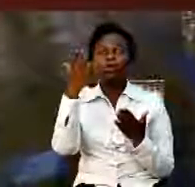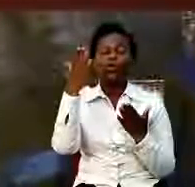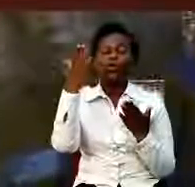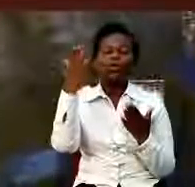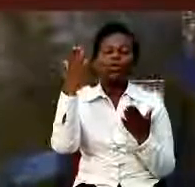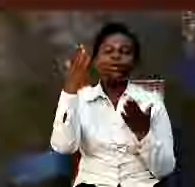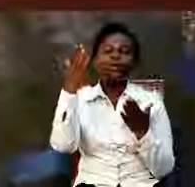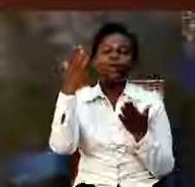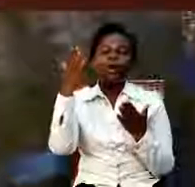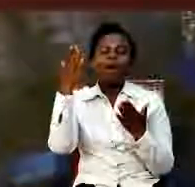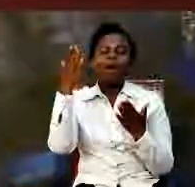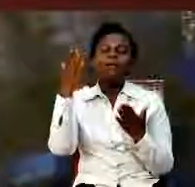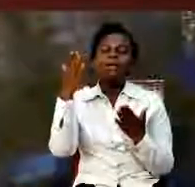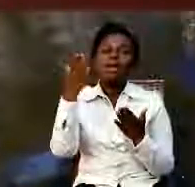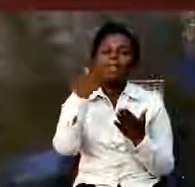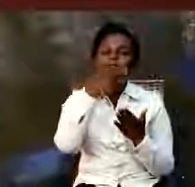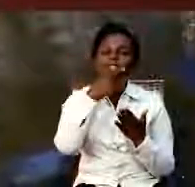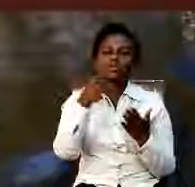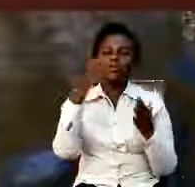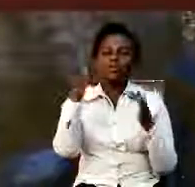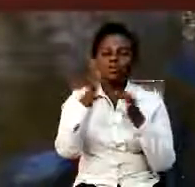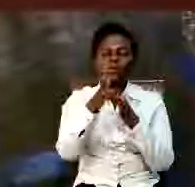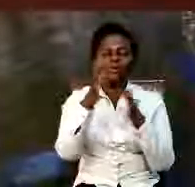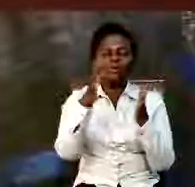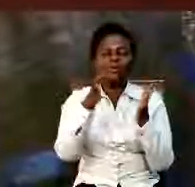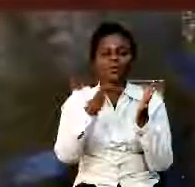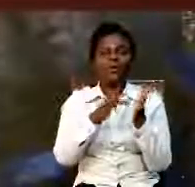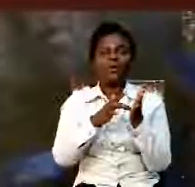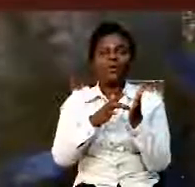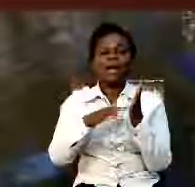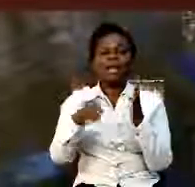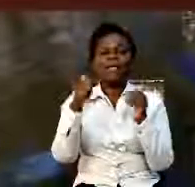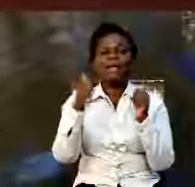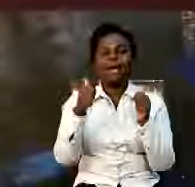Mungu Bwana Yesu